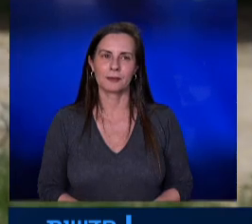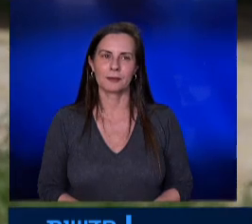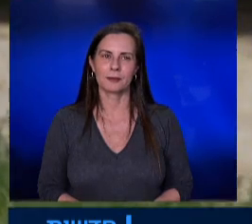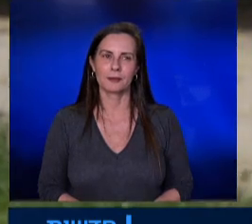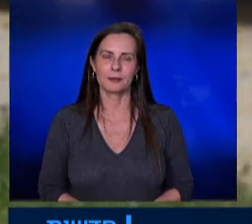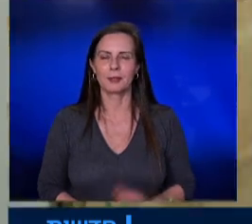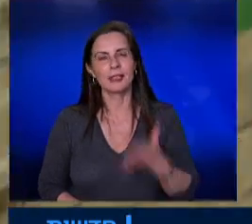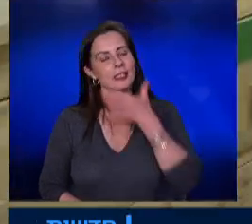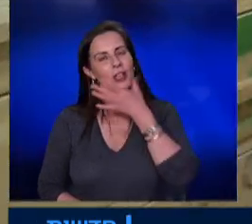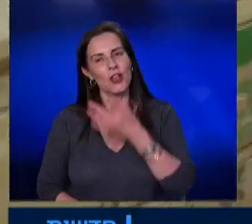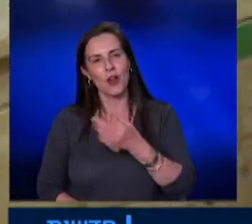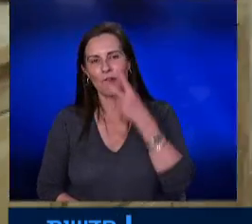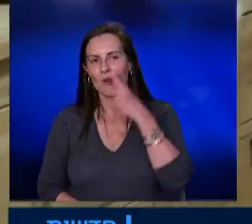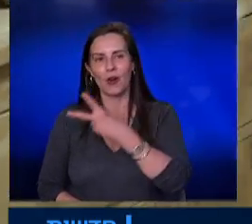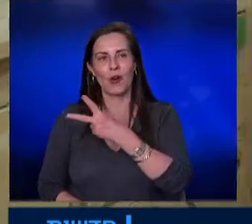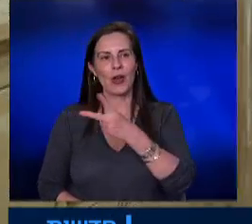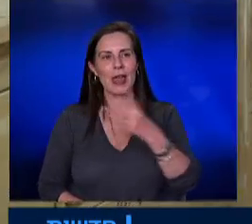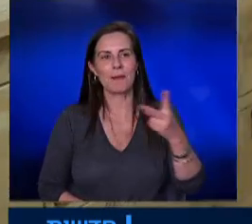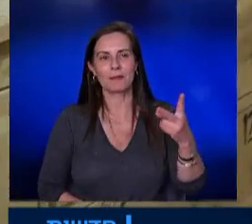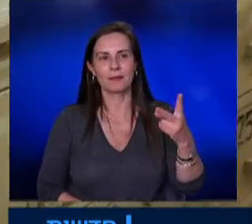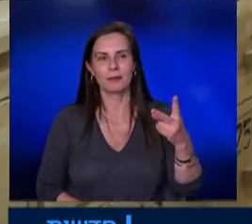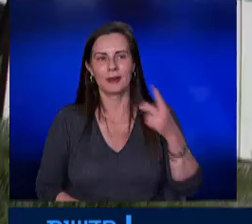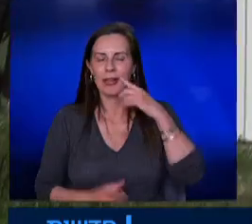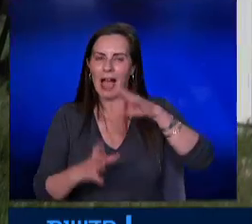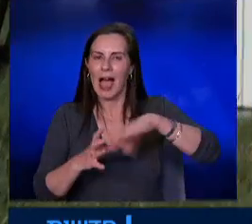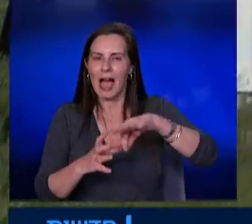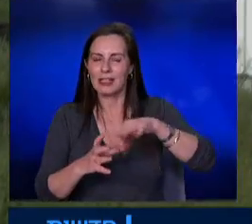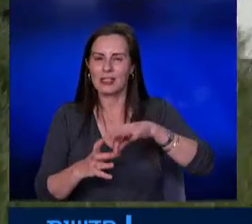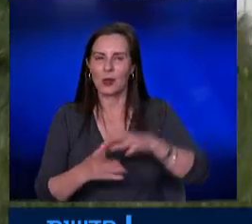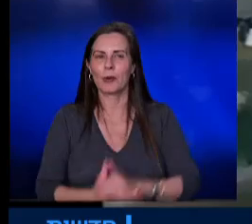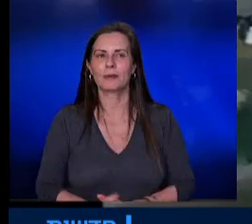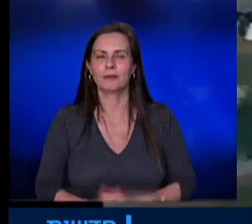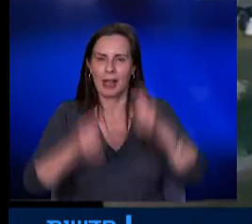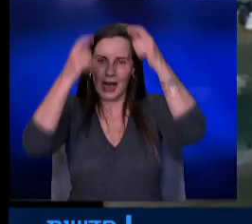מבט מהצד על הסילואים הענקים של התערובת.